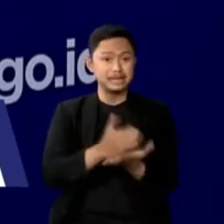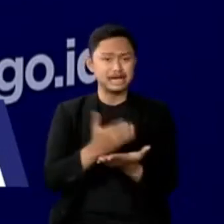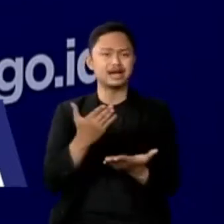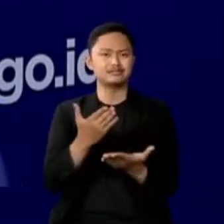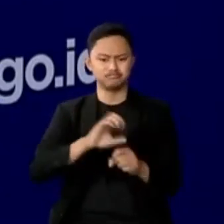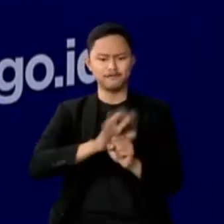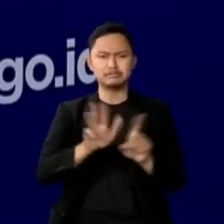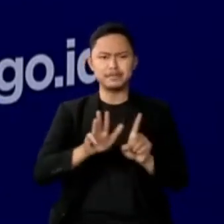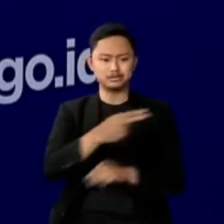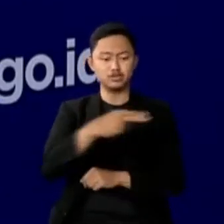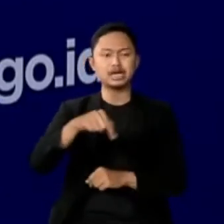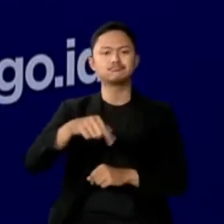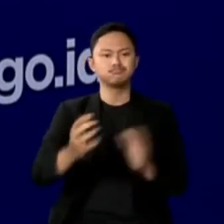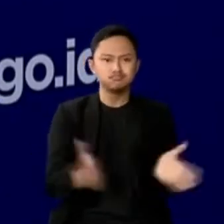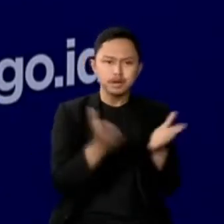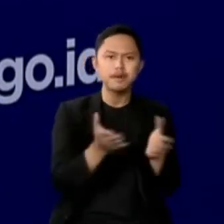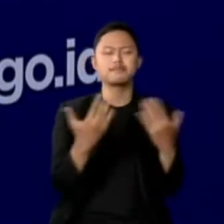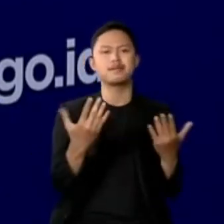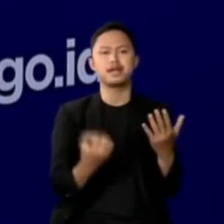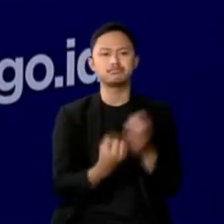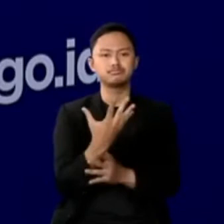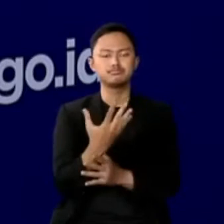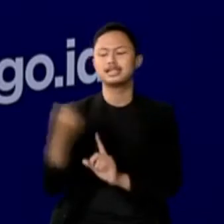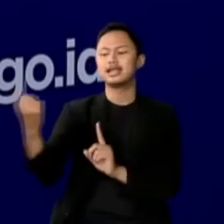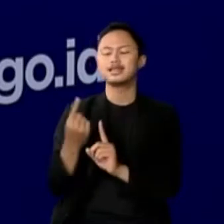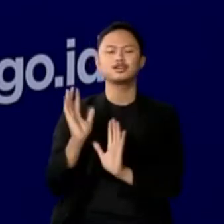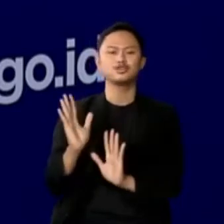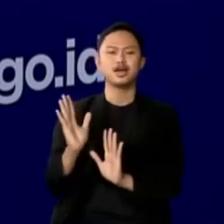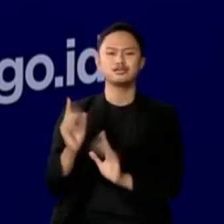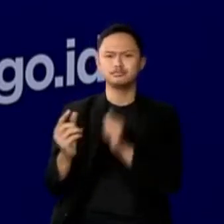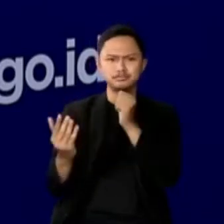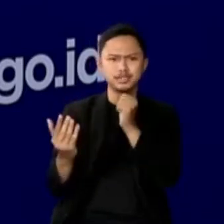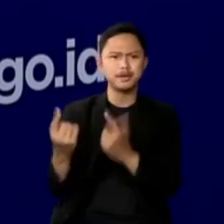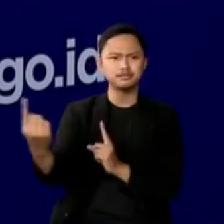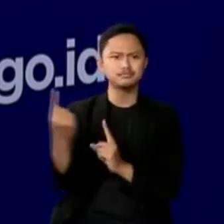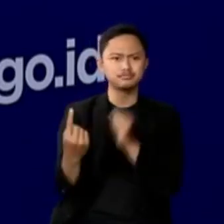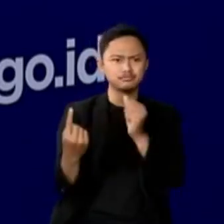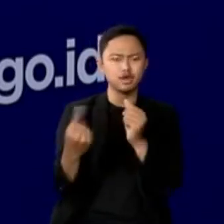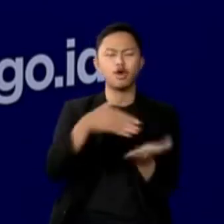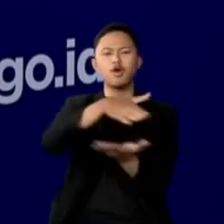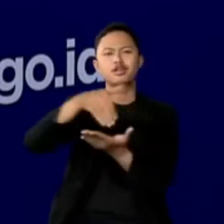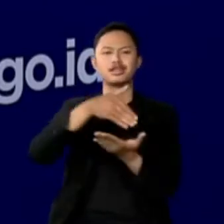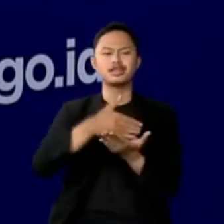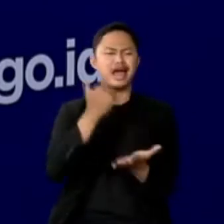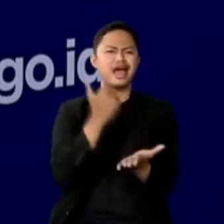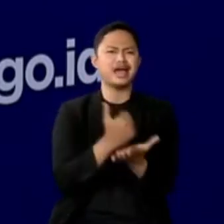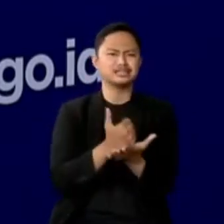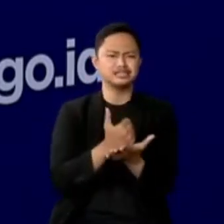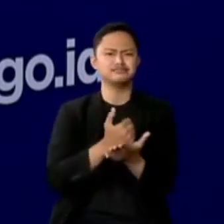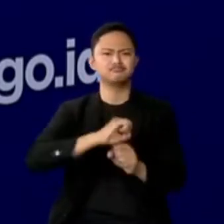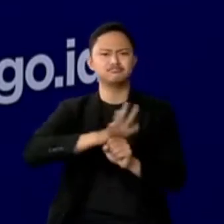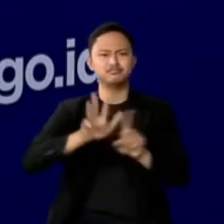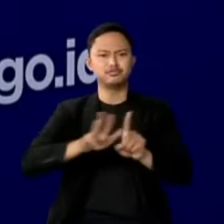penanganan konflik 19 Indonesia telah hadir di studio siang hari ini beliau selalu mengingatkan kita tentang data-data faktual penanganan